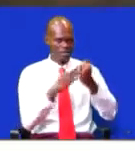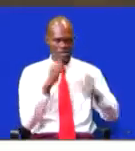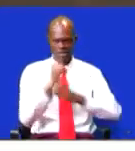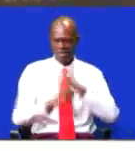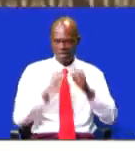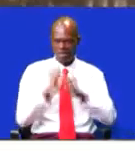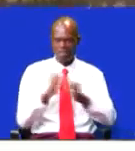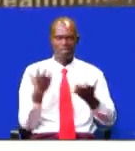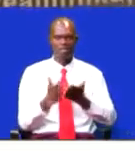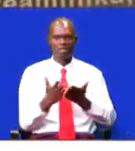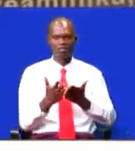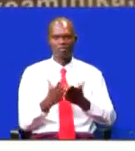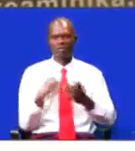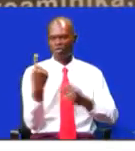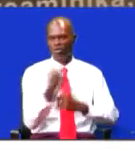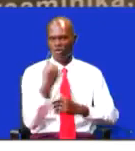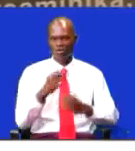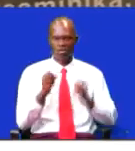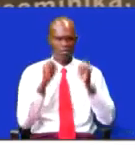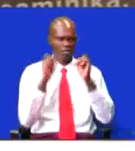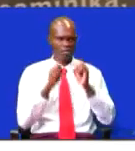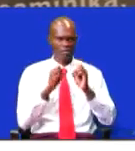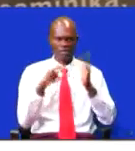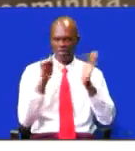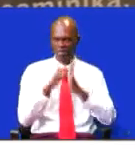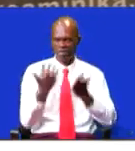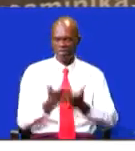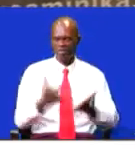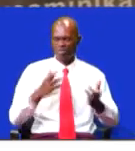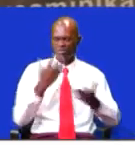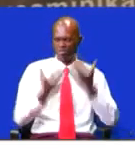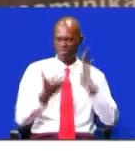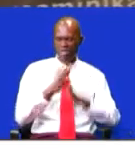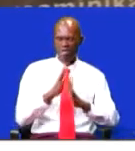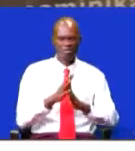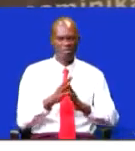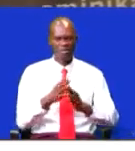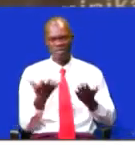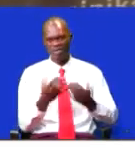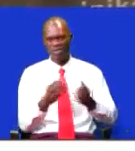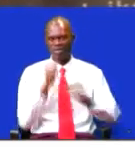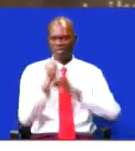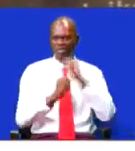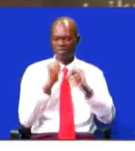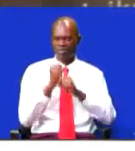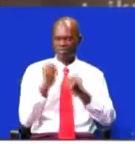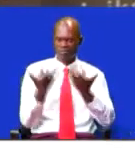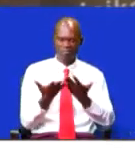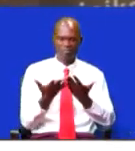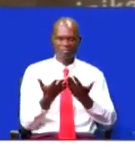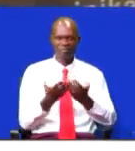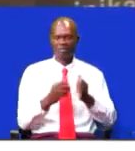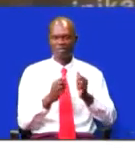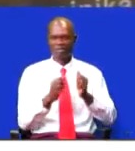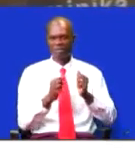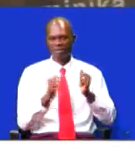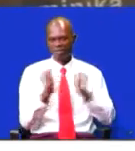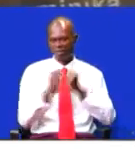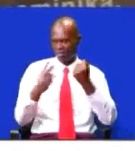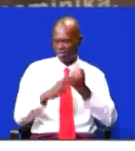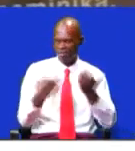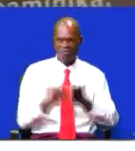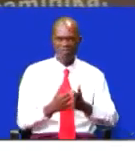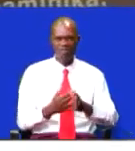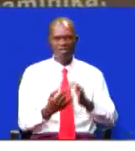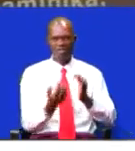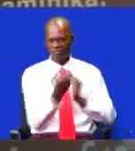sexual intercourse. Ni nyathi oyie, jomoko be wacho ni nyathi oyie nikech maybe osegiki 17, maybe osetieko form 4 kaka iwachono ni nyathi emane oyie. Nyathi ok nya